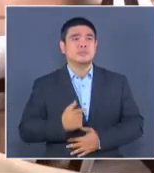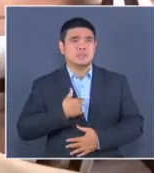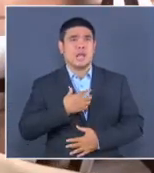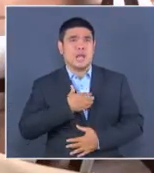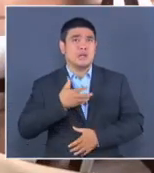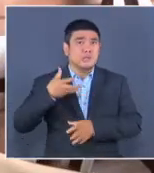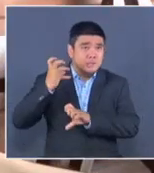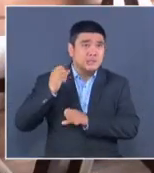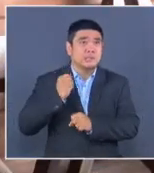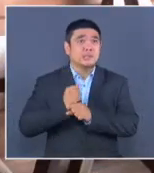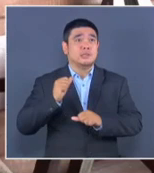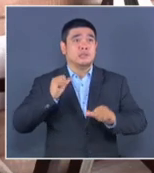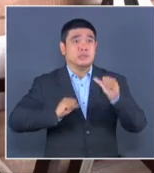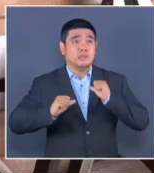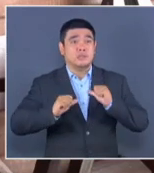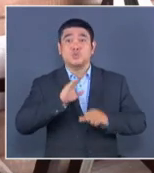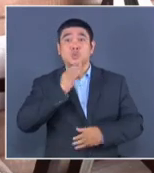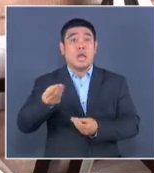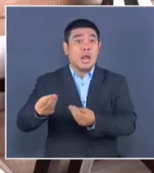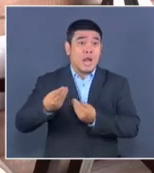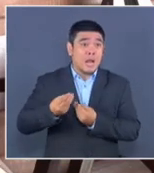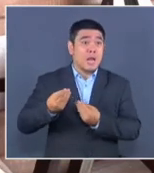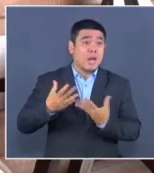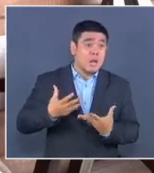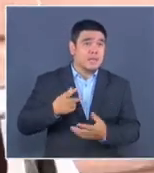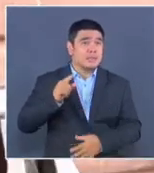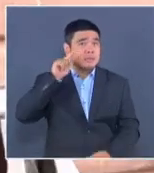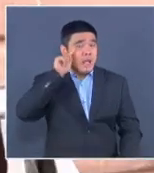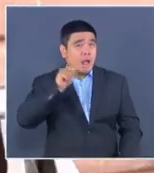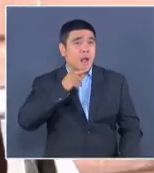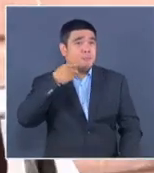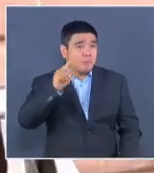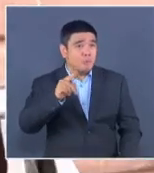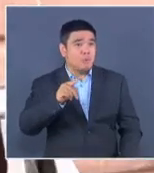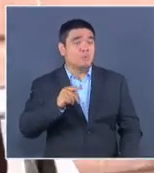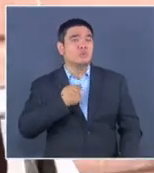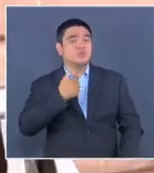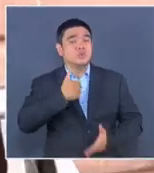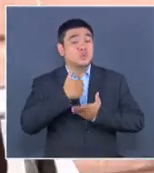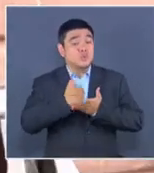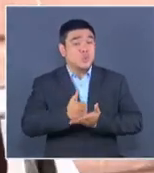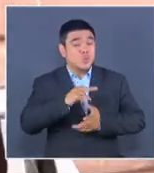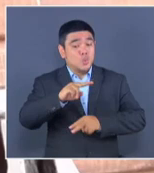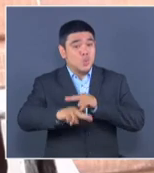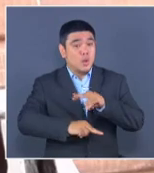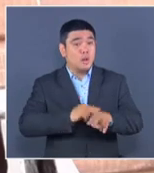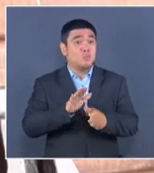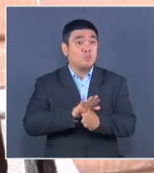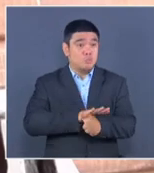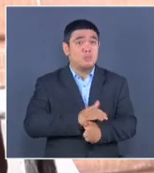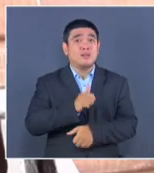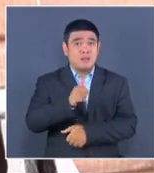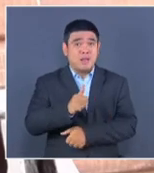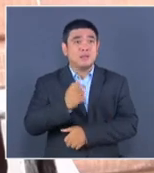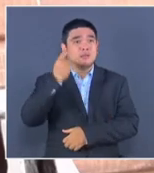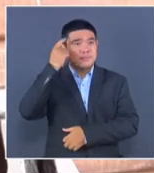ากกลับไปเล่นใหม่นะละครเขาให้เราเล่นคุณตาคุณปู่เป็นร่มโพล่มใสของลูกหลานในบ้านก็โอเค